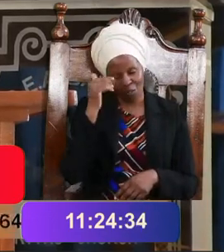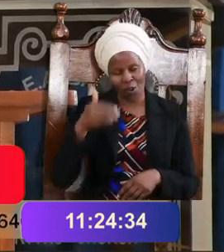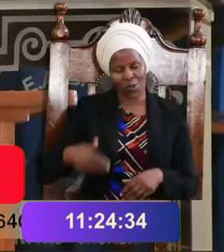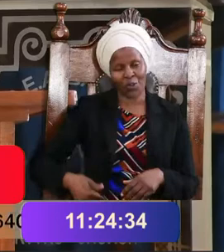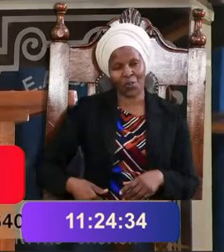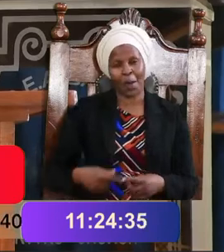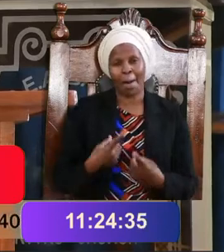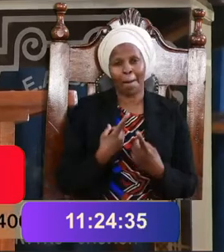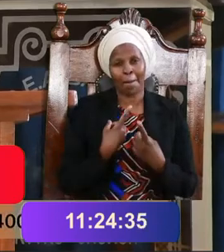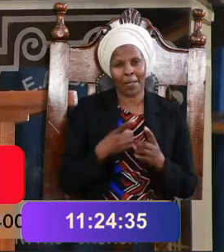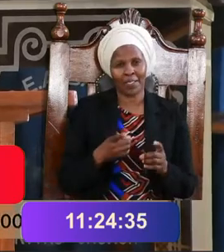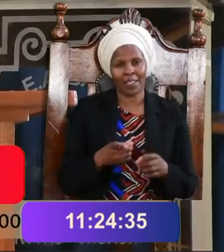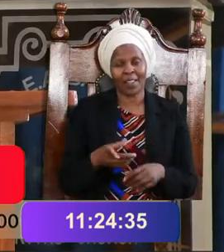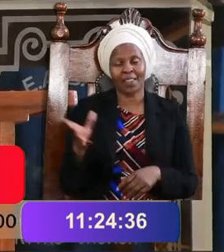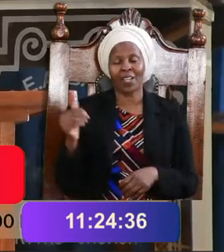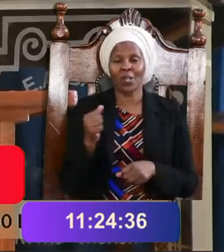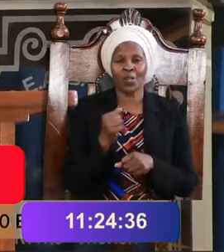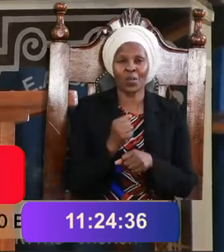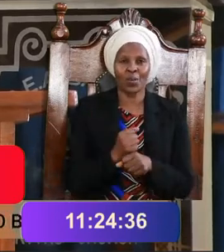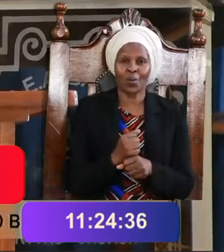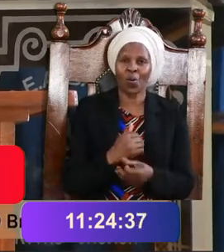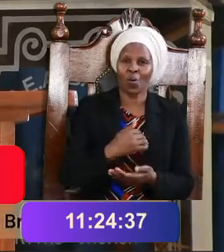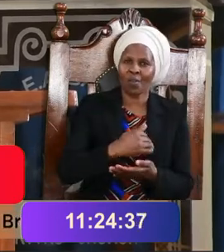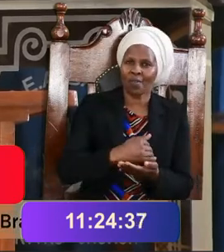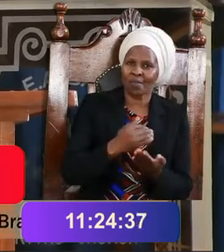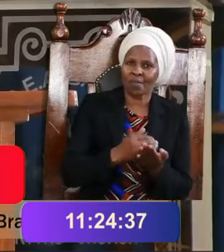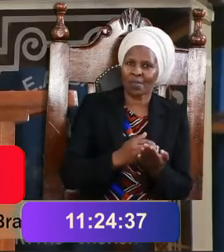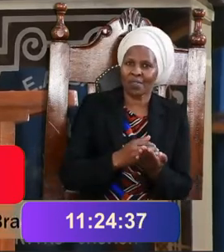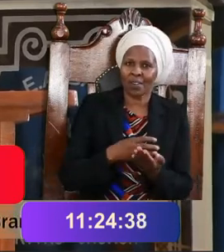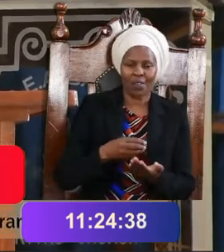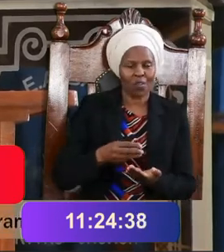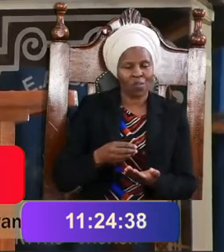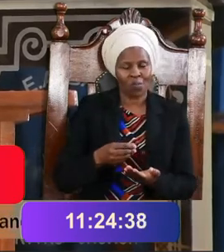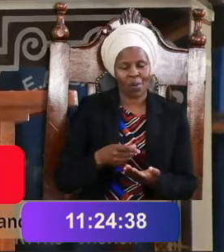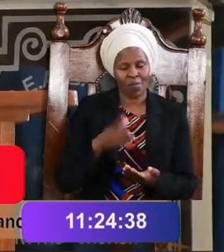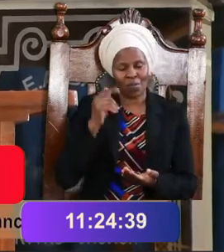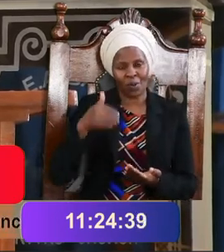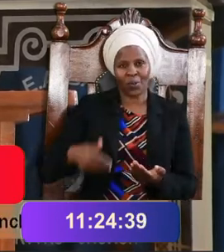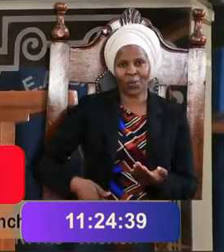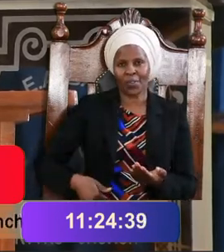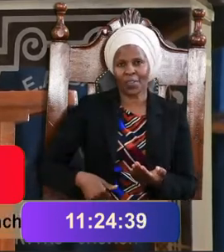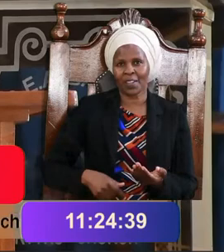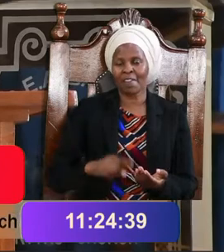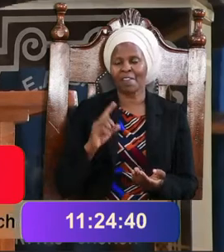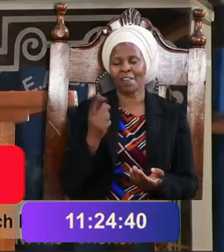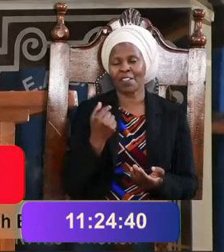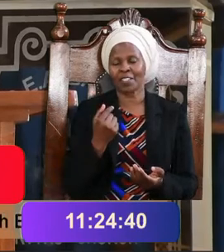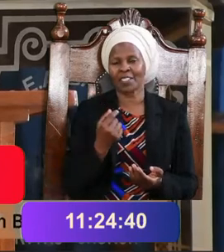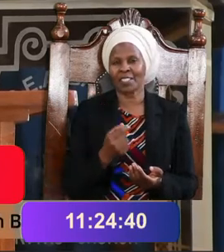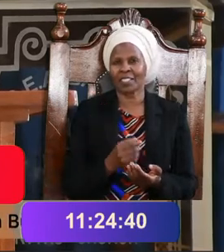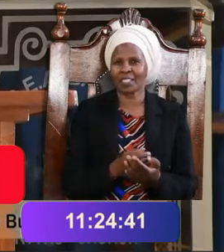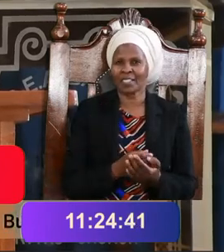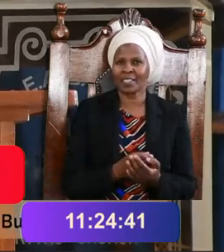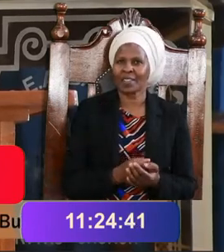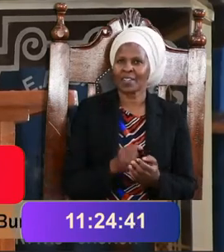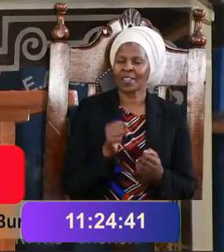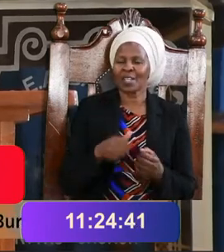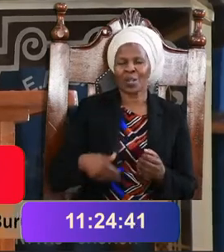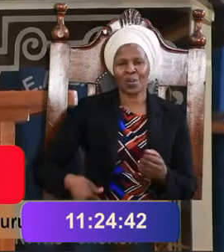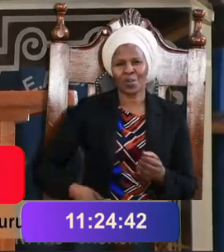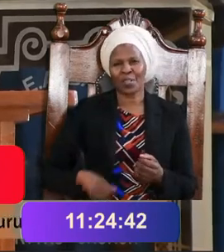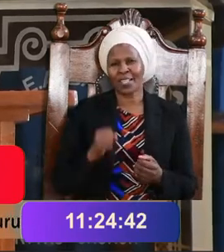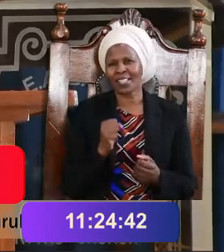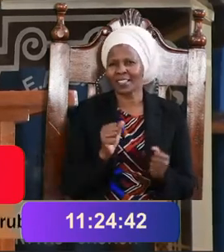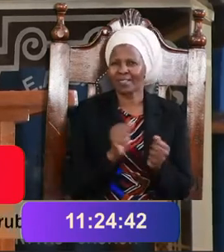mchungaji amesema tutafanya fundraising tarehe moja. Kitu tu nataka kuhimiza ni kwamba wanarika ni kutoka miaka ya 13, wengi ni